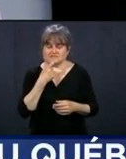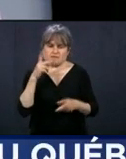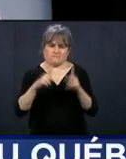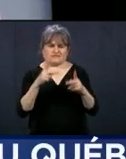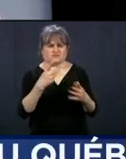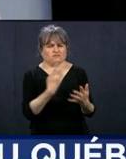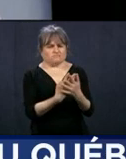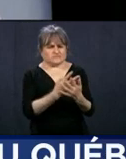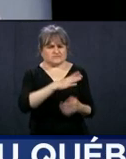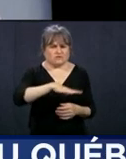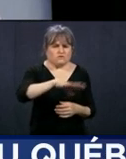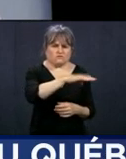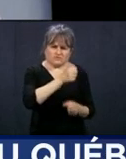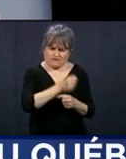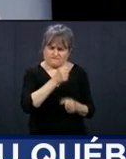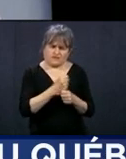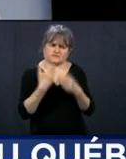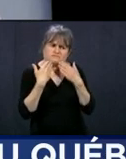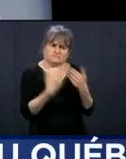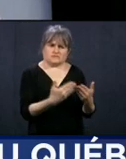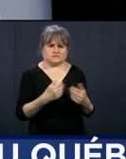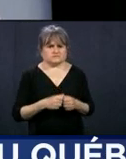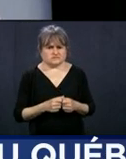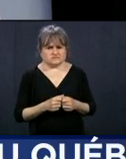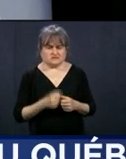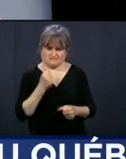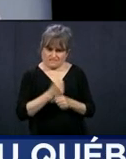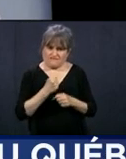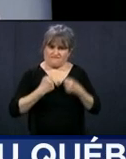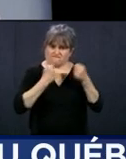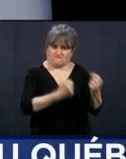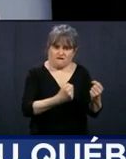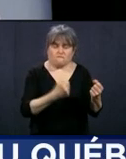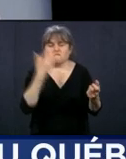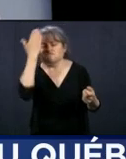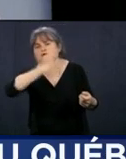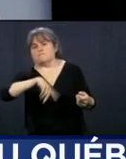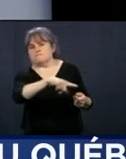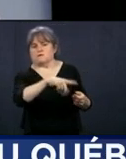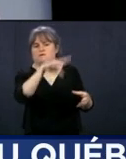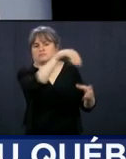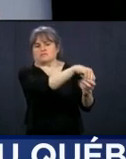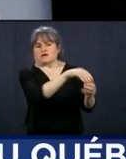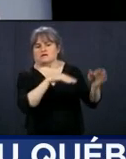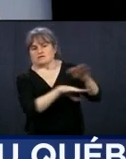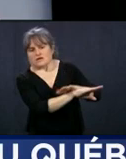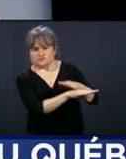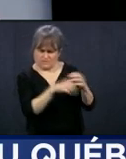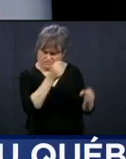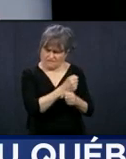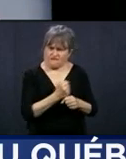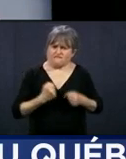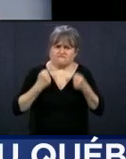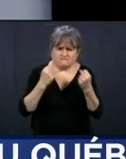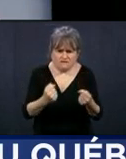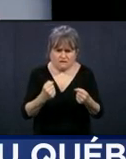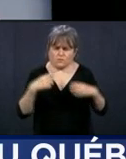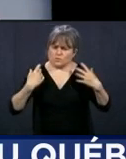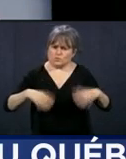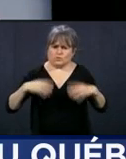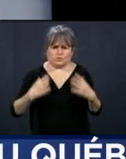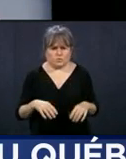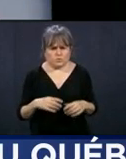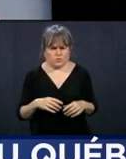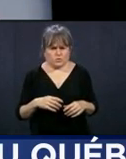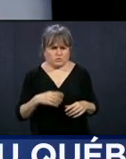correctionnels, puisqu'on est dans le sujet, qui font un travail méconnu, qui passe souvent inaperçu, mais qui est très important, qui eux aussi sont au front. Donc,